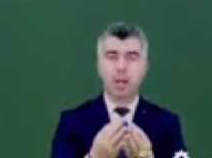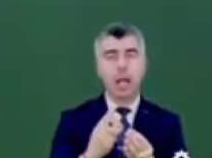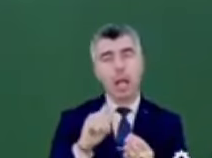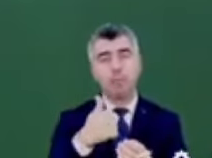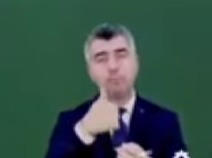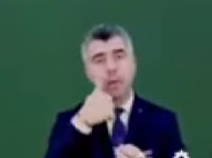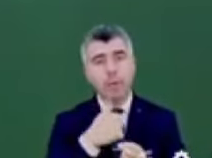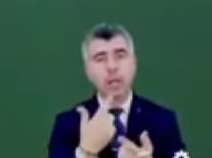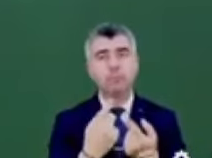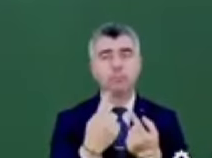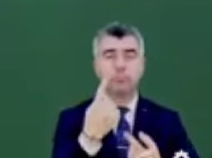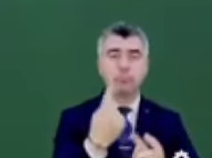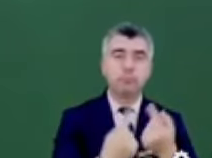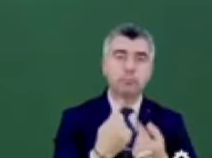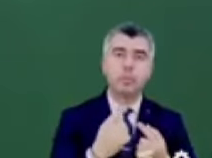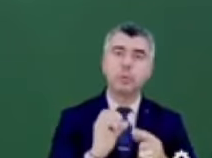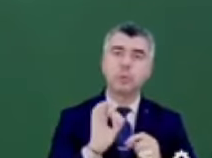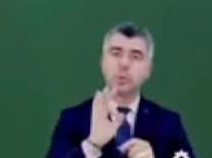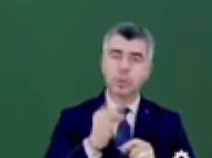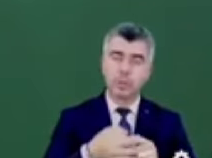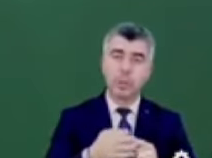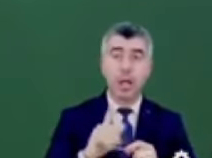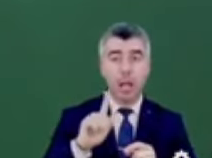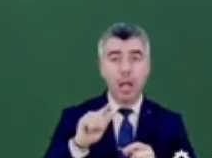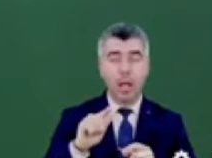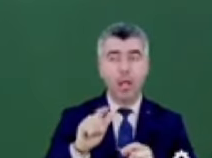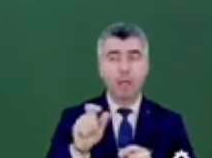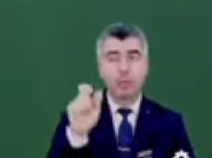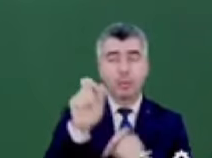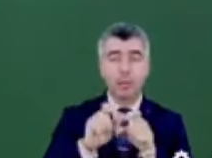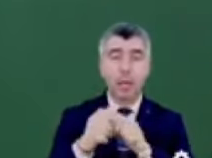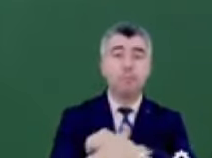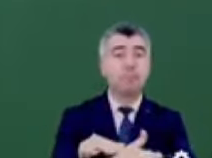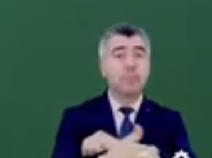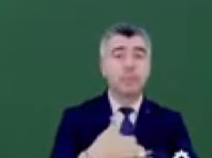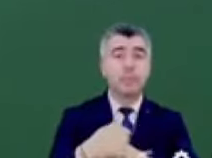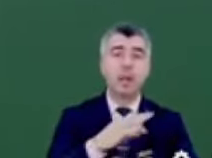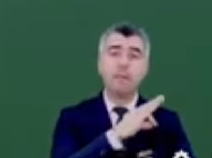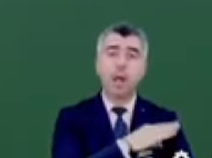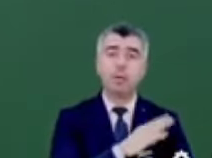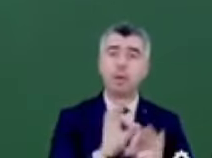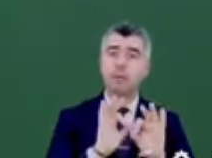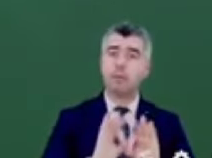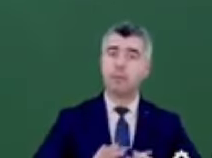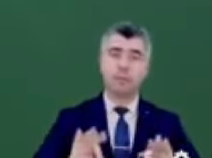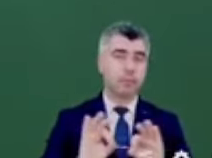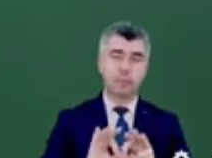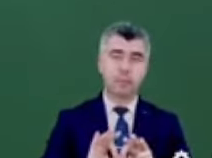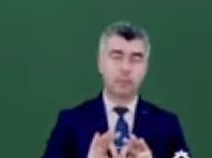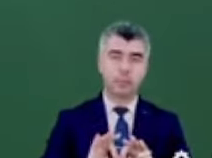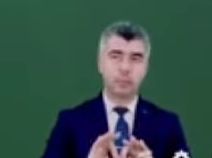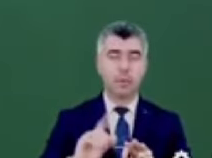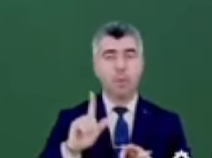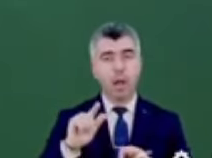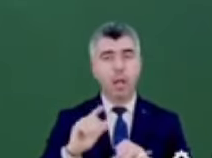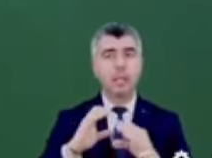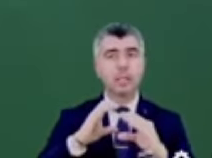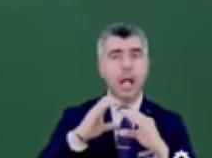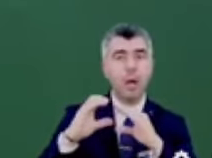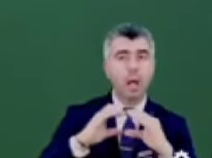هذا التبرير صحيح في بعض الحالات لكن هناك حالات يعني في حاله مزريه ولم تستفد ابتداء وهناك حالات يعني عند التواصل